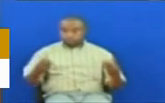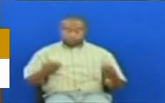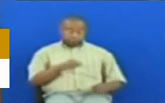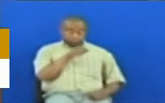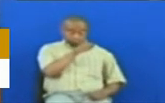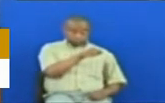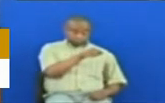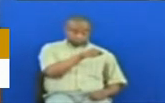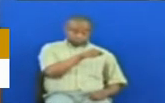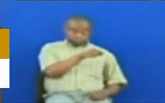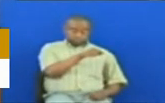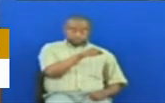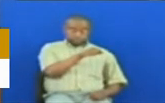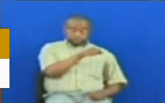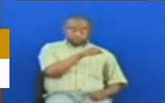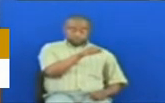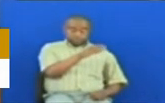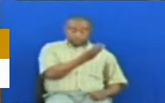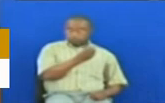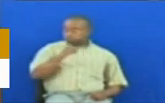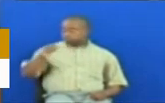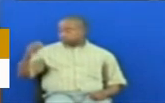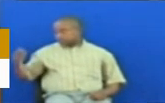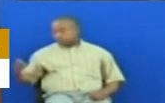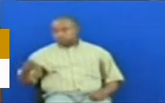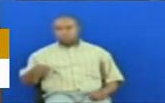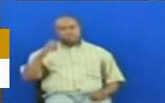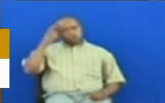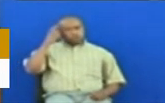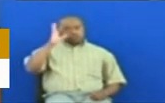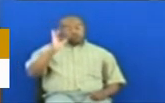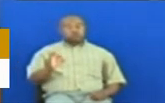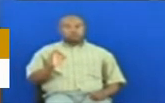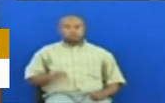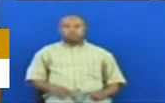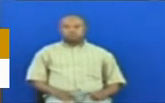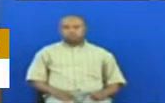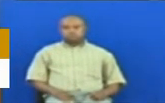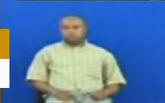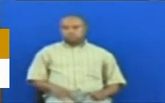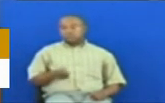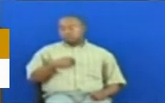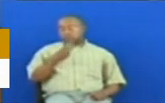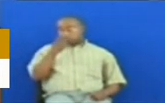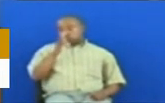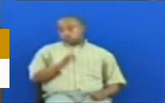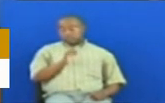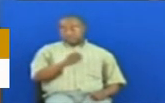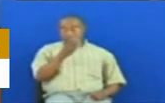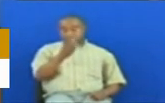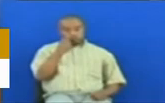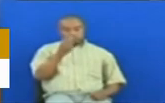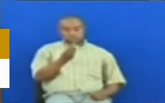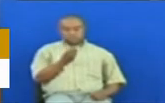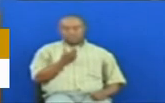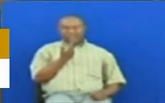wa visiwani hivyo. Lakini wazo lako nzuri kweli. Hata mimi naliona. Tena hata miaka mitatu michache kama